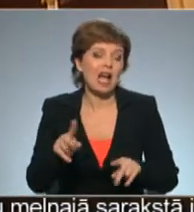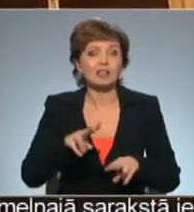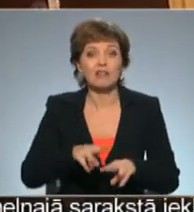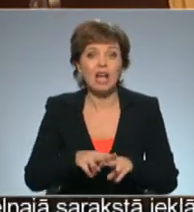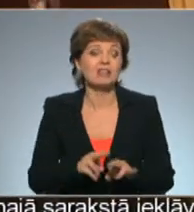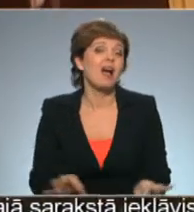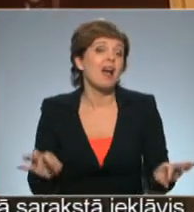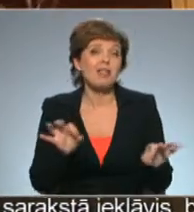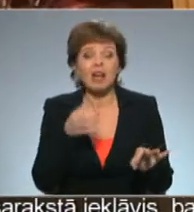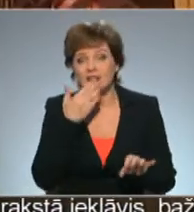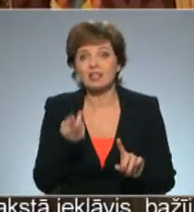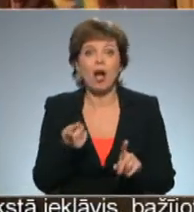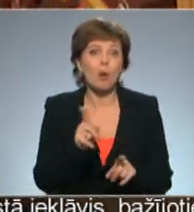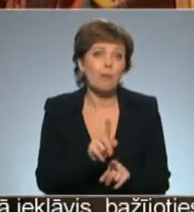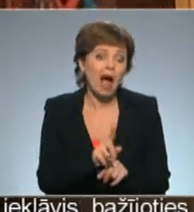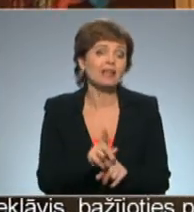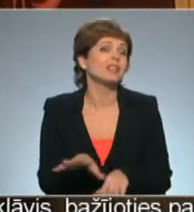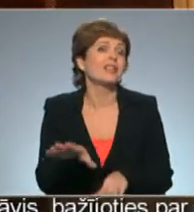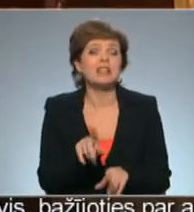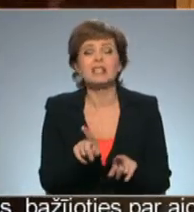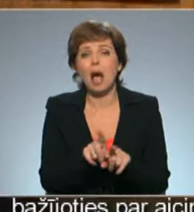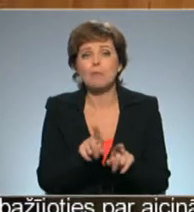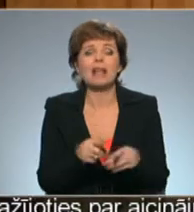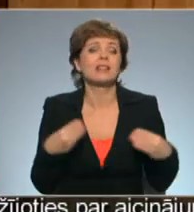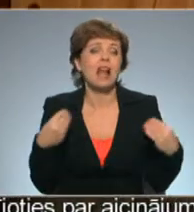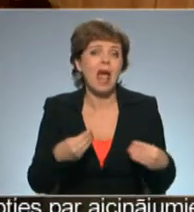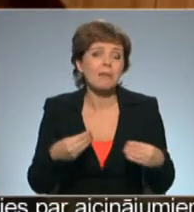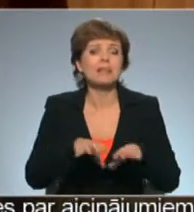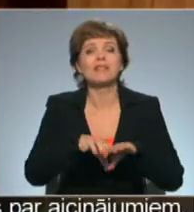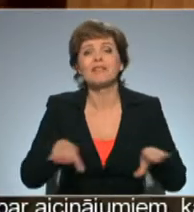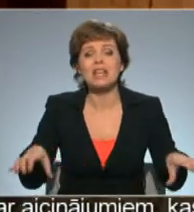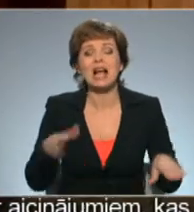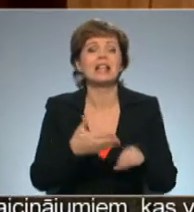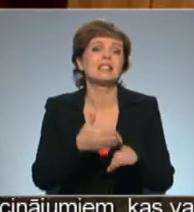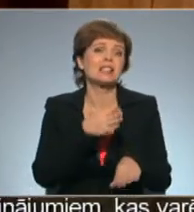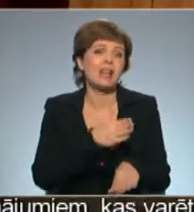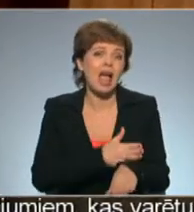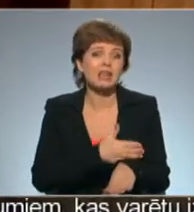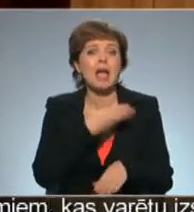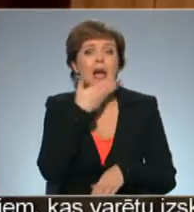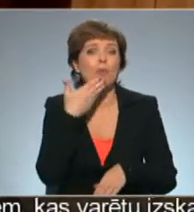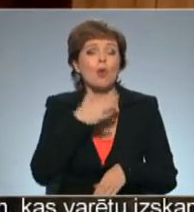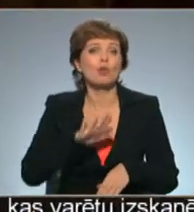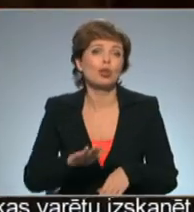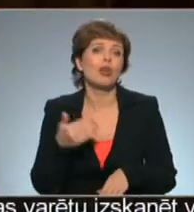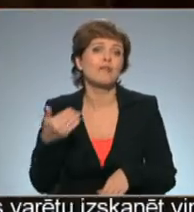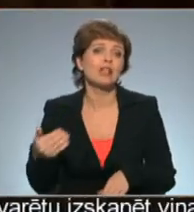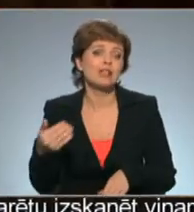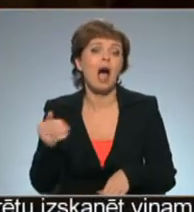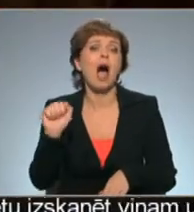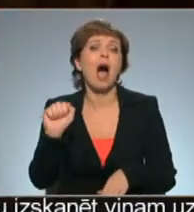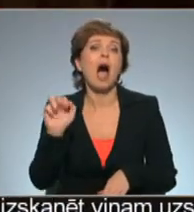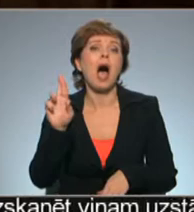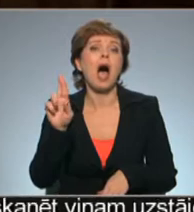nav mainīts, pat drēbes. Dvieļi, kāda zeķīte uz mūrīša malas, tas viss ir Arnolda Burova. Kā